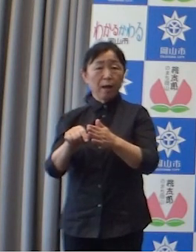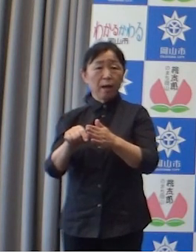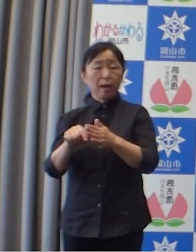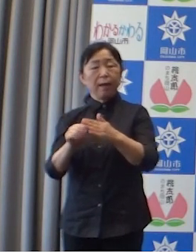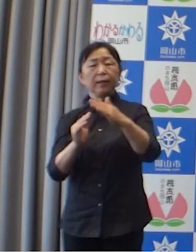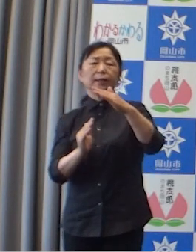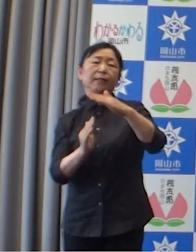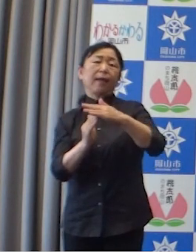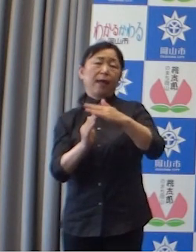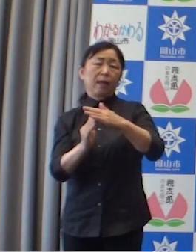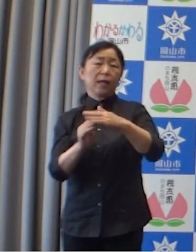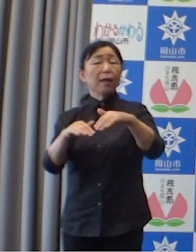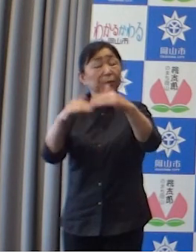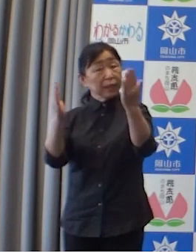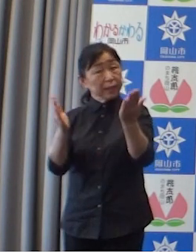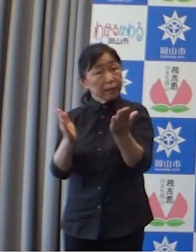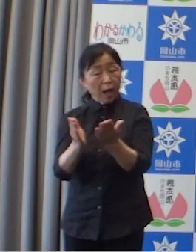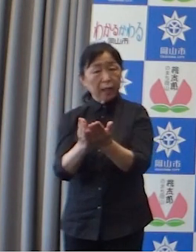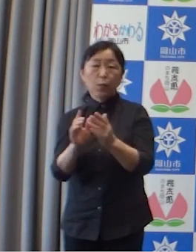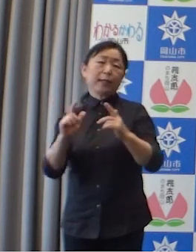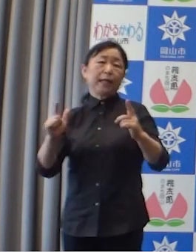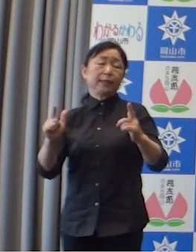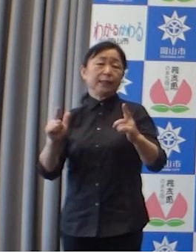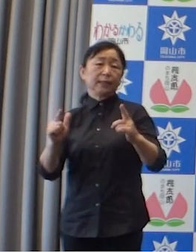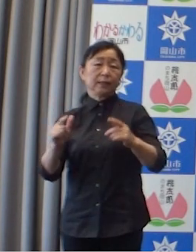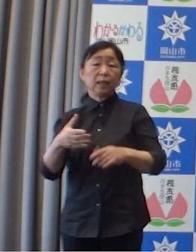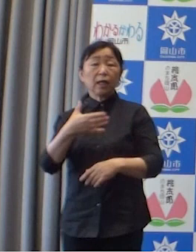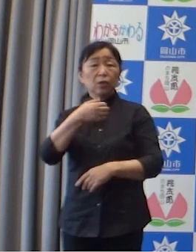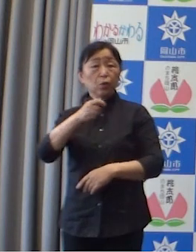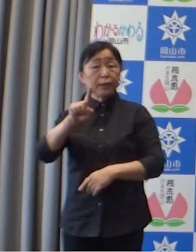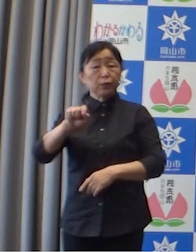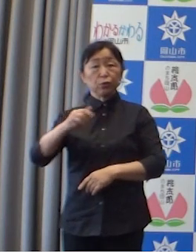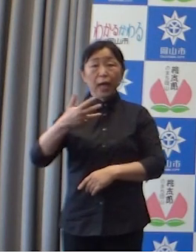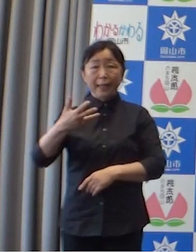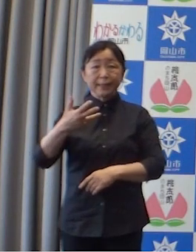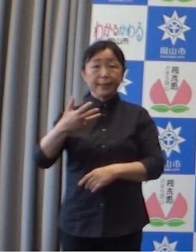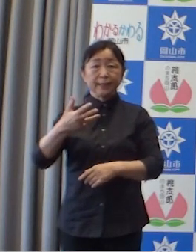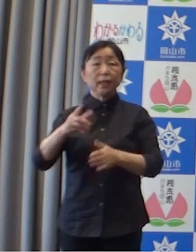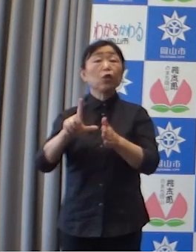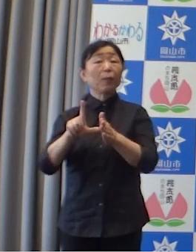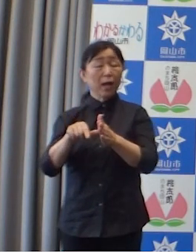っちゃうんじゃないか、全員は行かない。ただ18歳で行くと